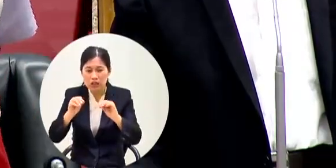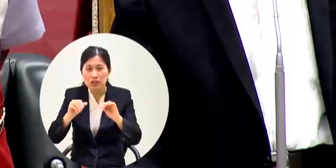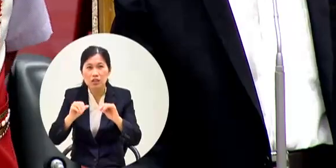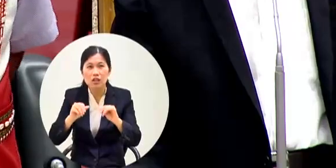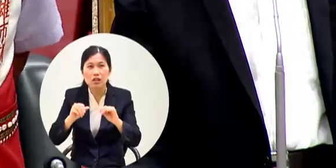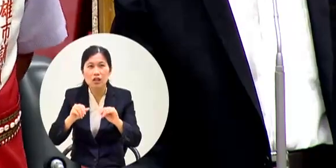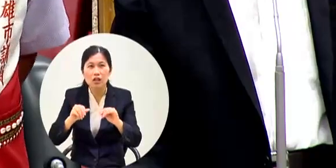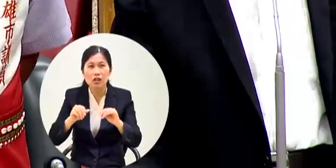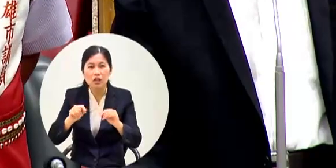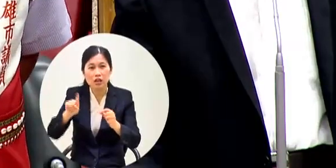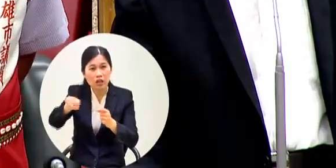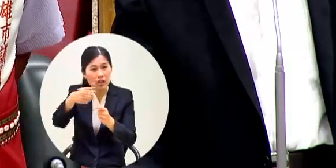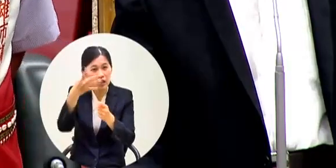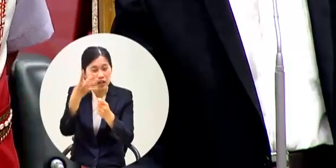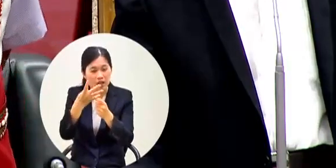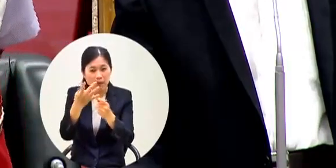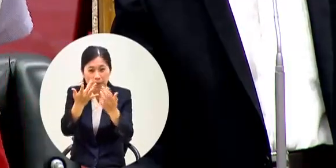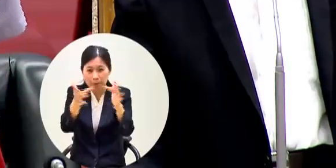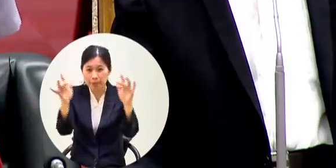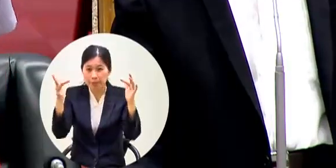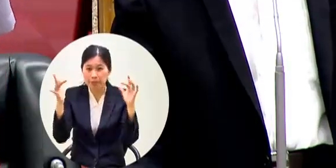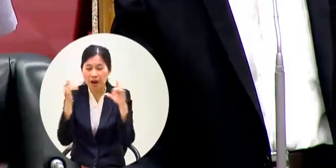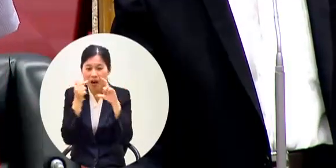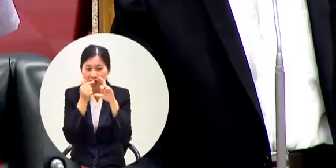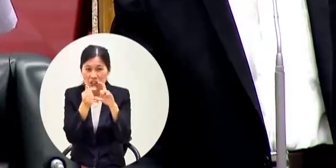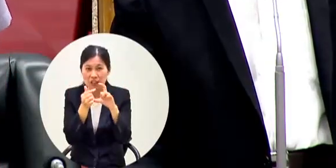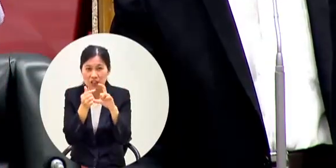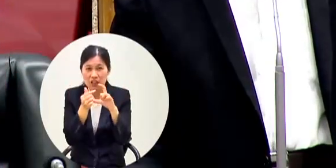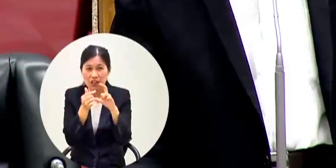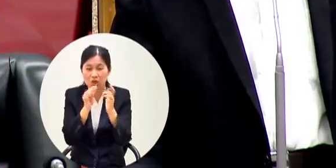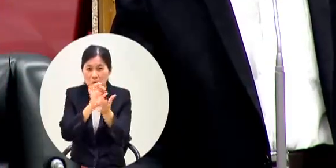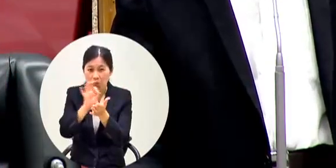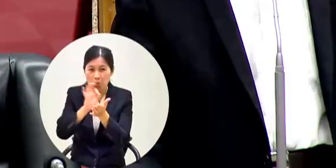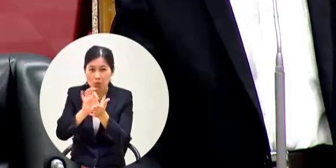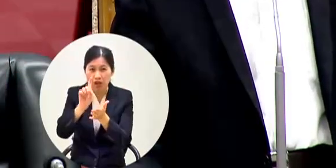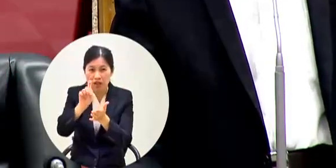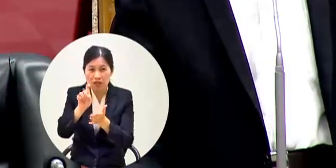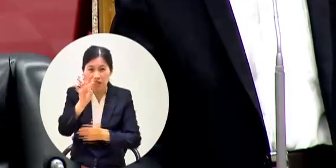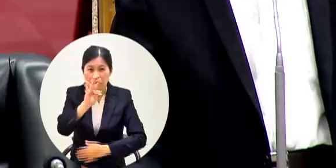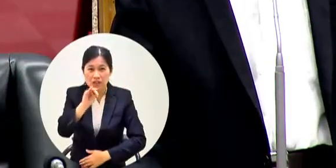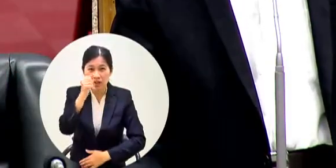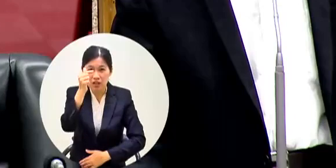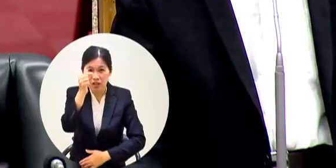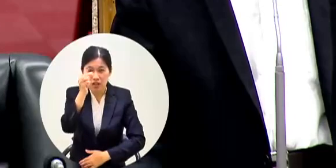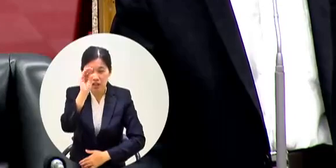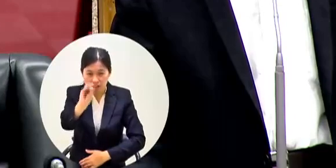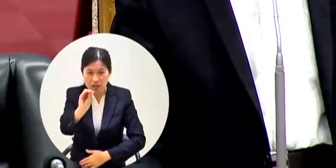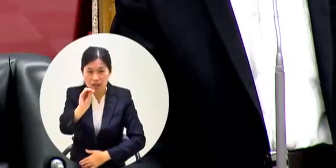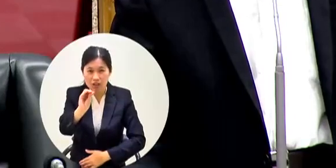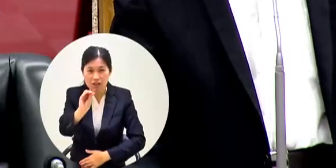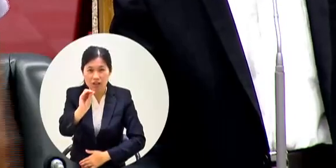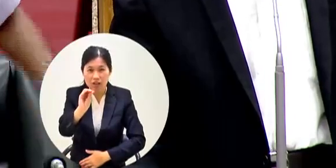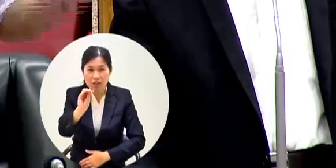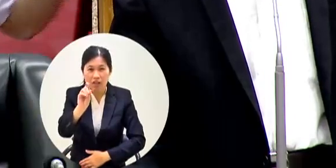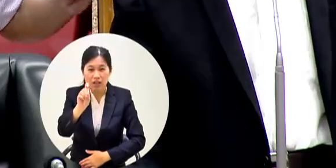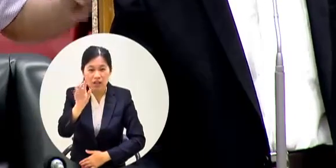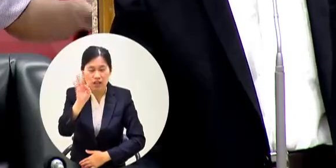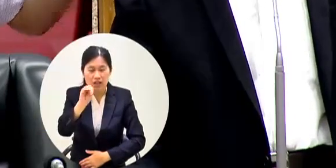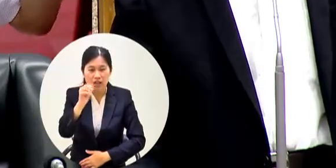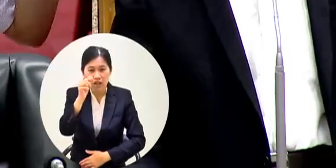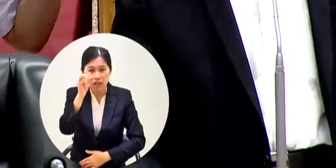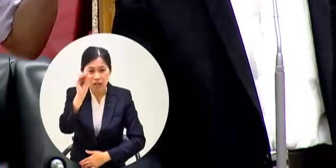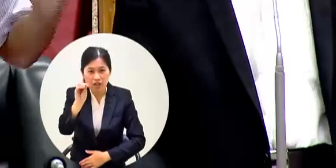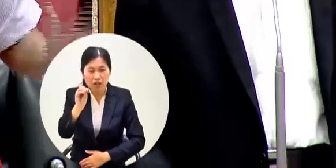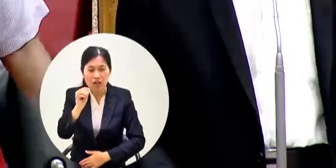啊。征收也好，建设也好，都跟也要用到你的地。